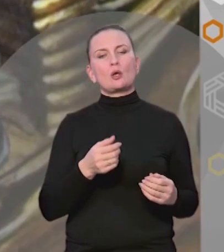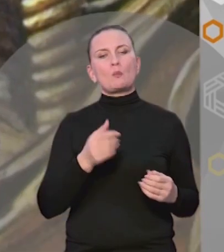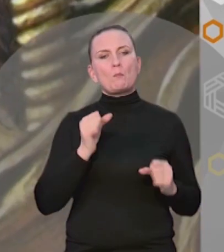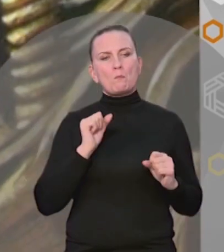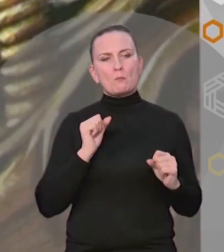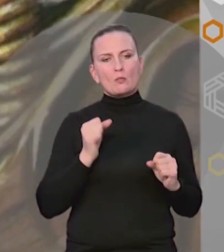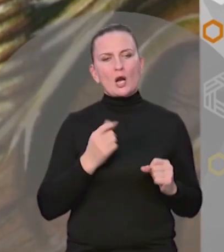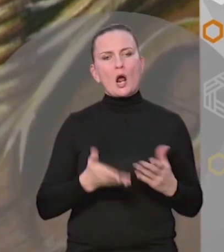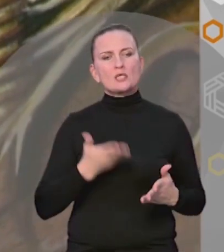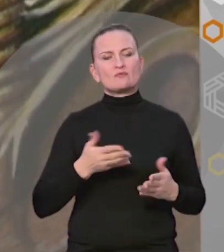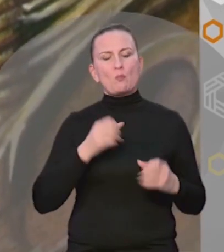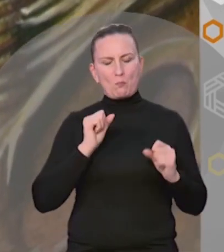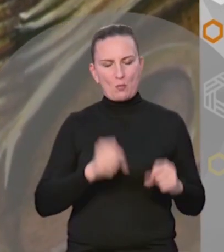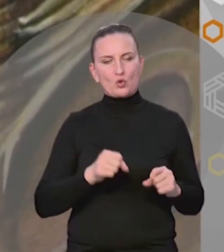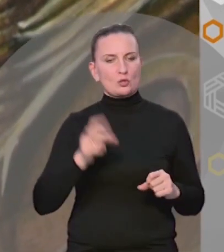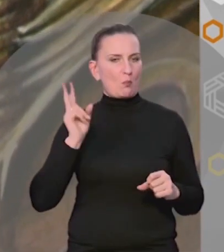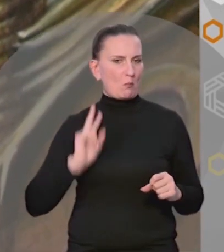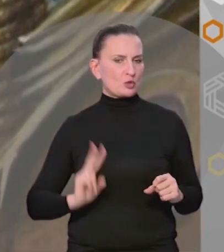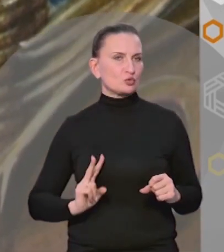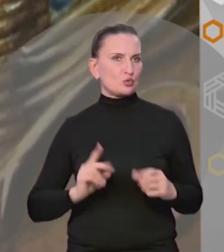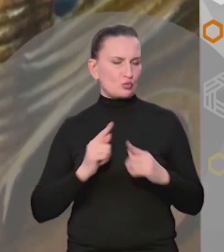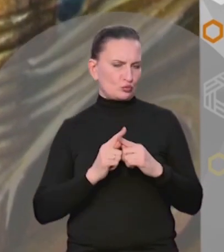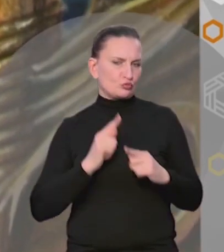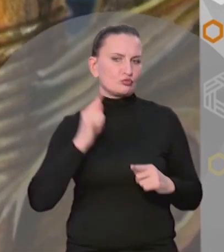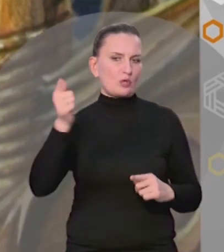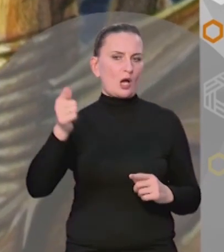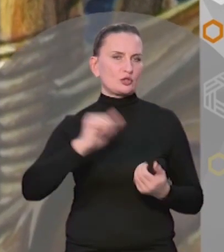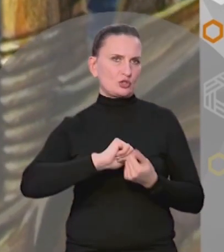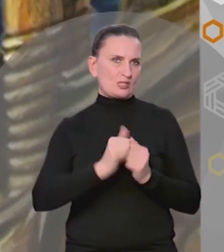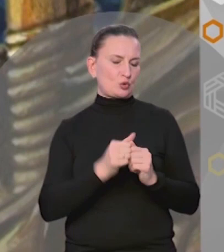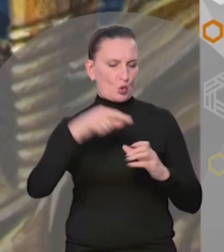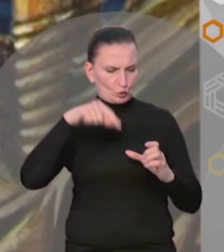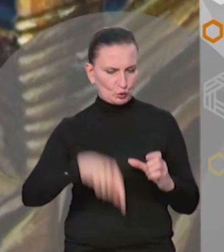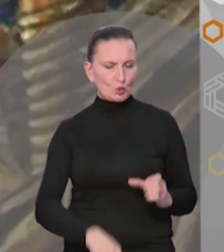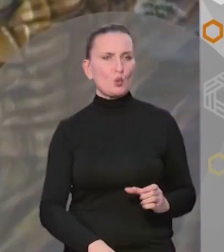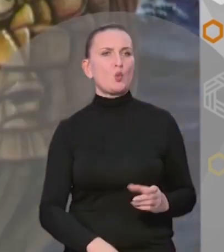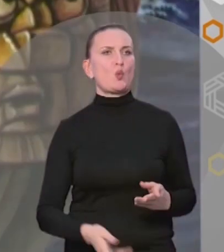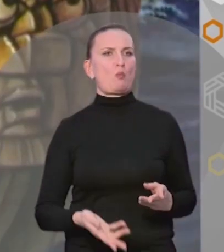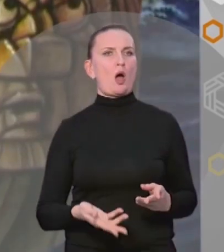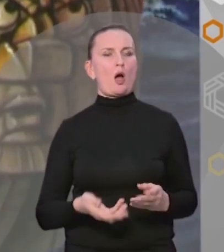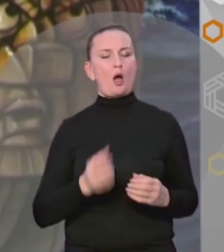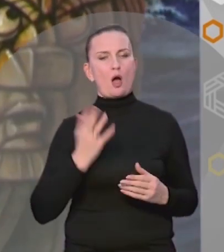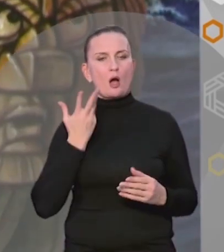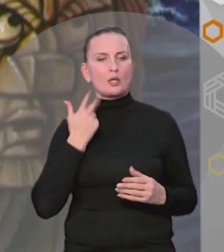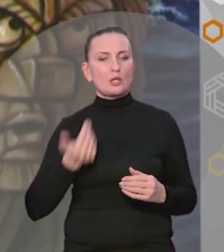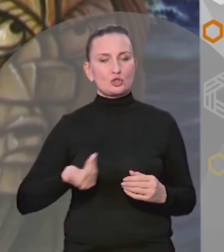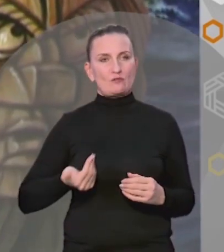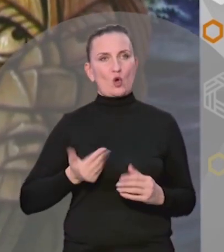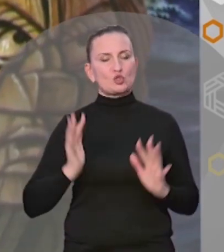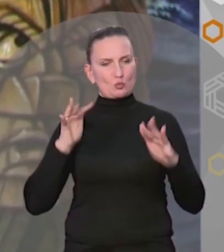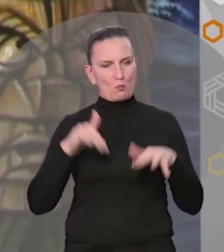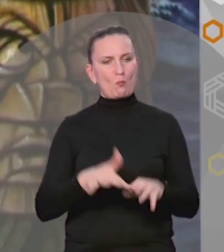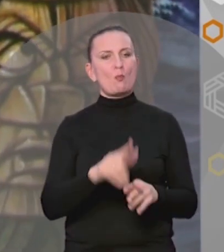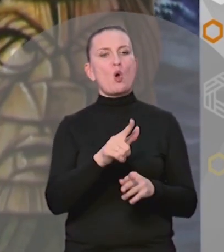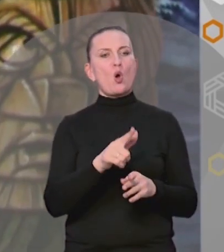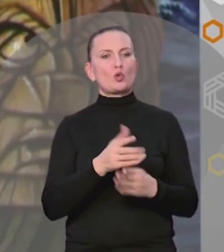разве можно сравнивать морскую даль с теснотой трюма? Когда живешь